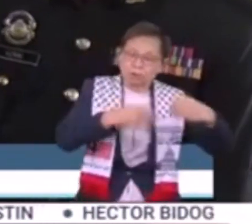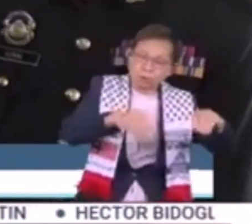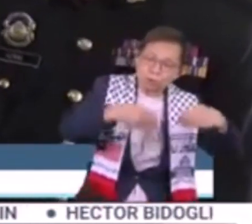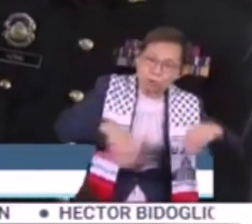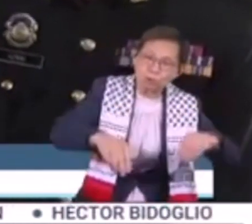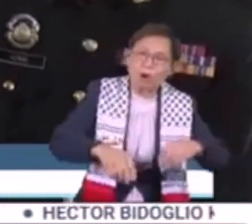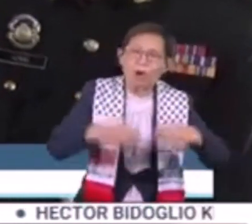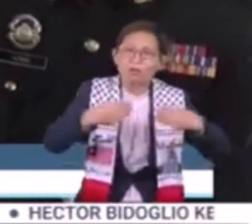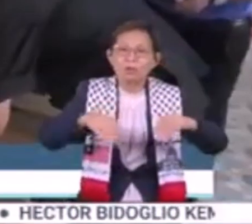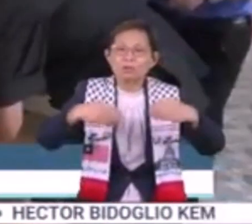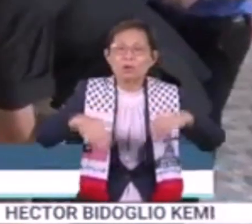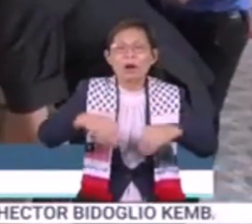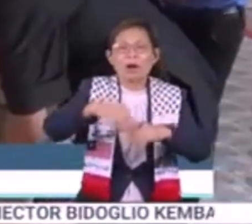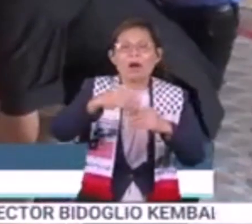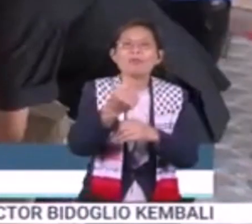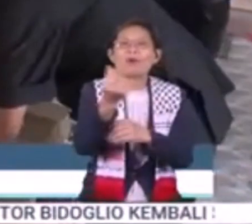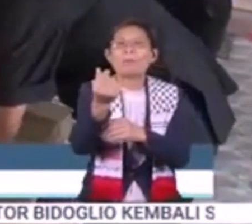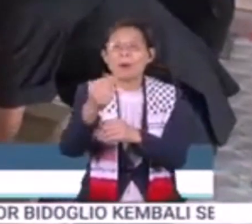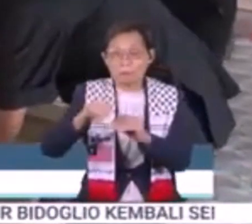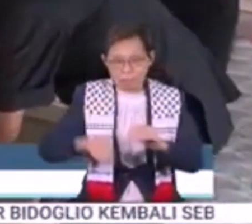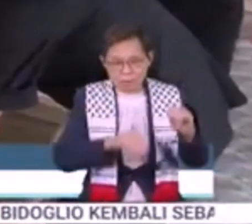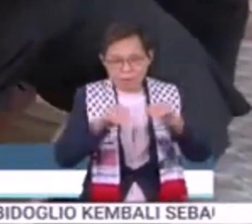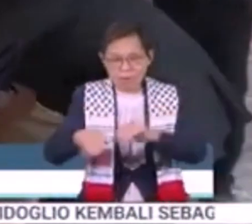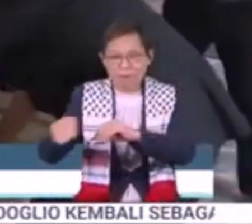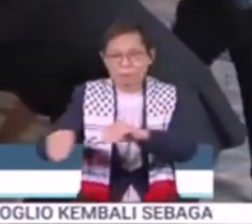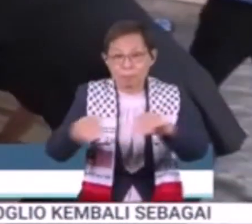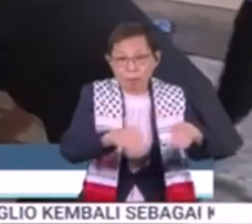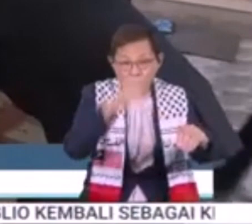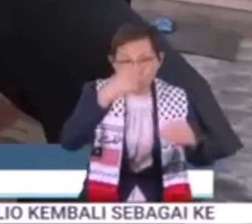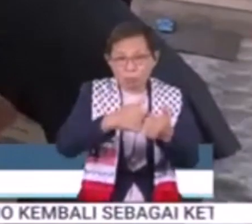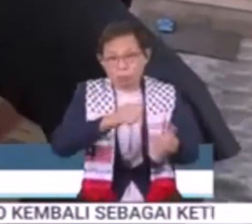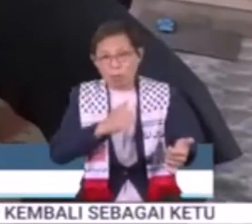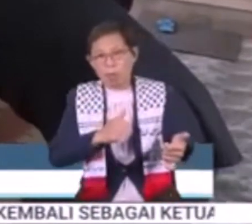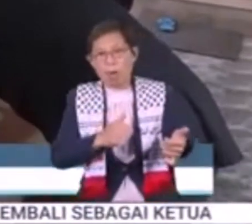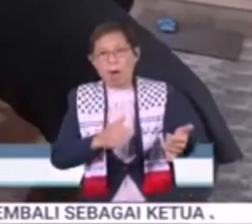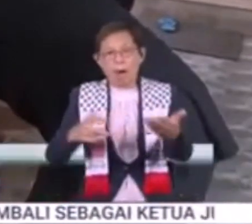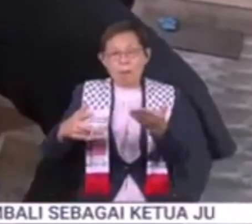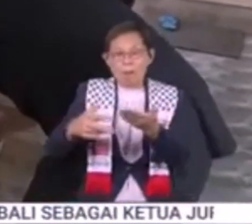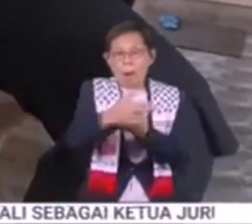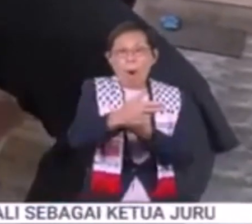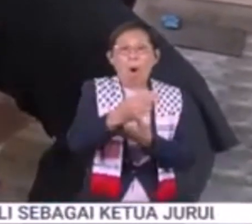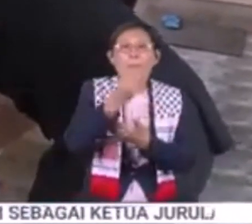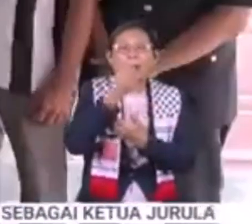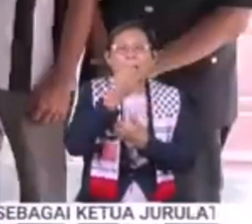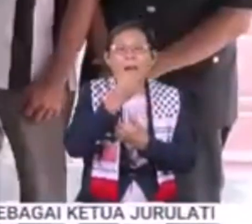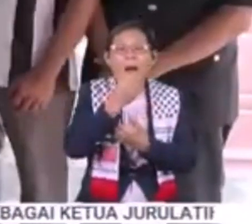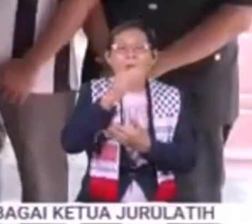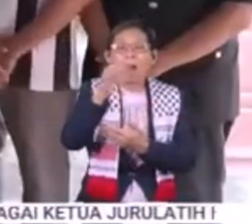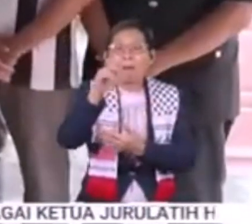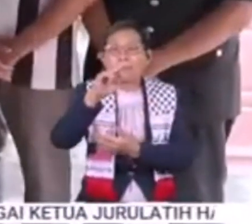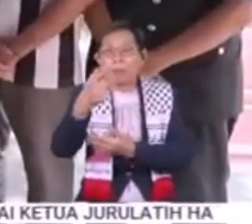bergerak di tempat tersebut. Bagi mengelakkan terputus bekalan makanan, pemborong